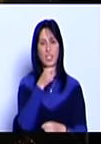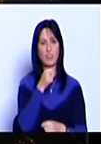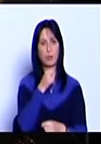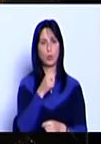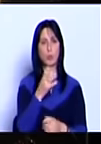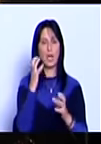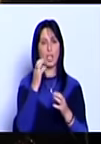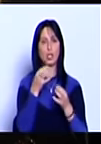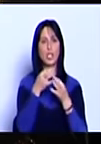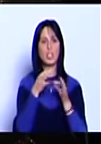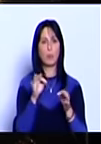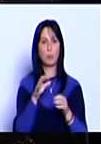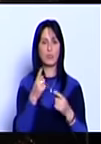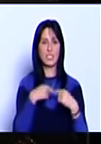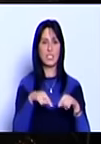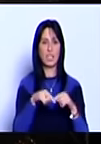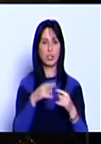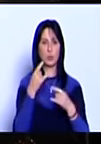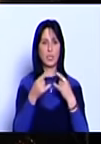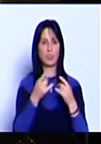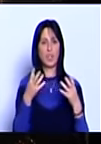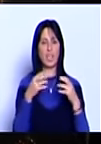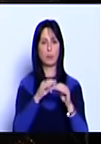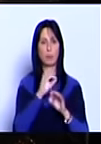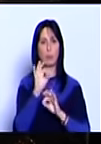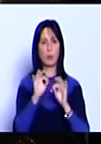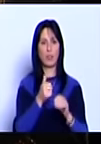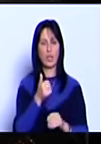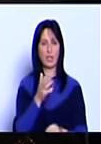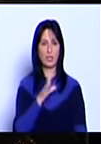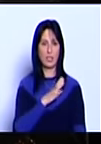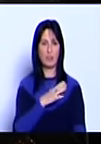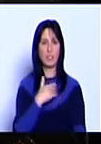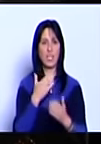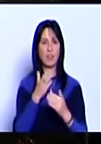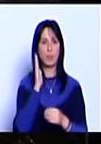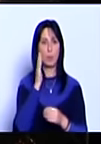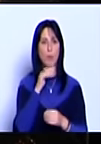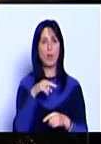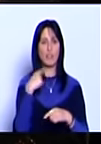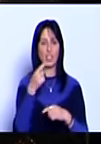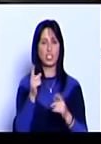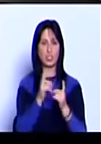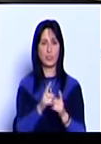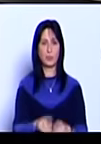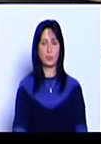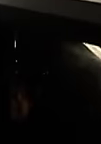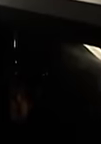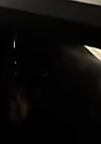რომელიც რადიო თავისუფლების და საზოგადოებრივი მოწყობილის ერთობლივი პროექტია. კარგად ბრძანდებოდეთ, ერთმანეთს მომავალ კვირაში შევხვდებით.